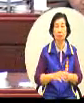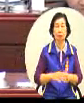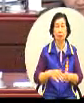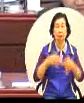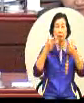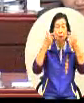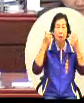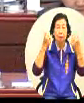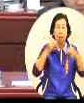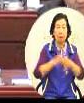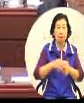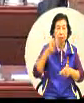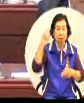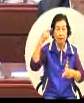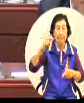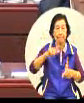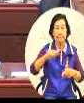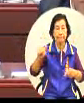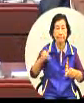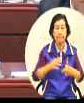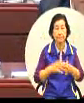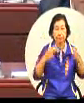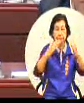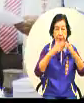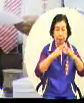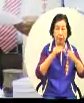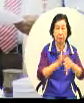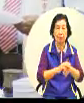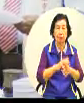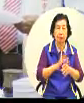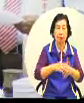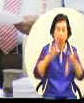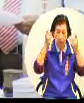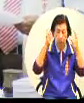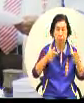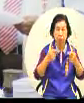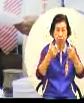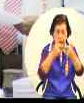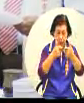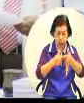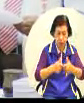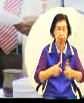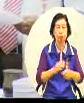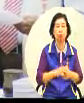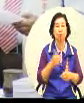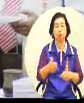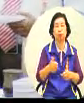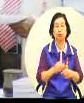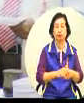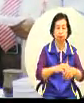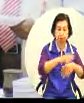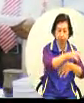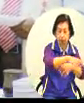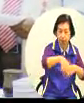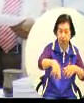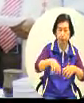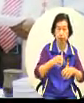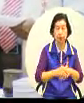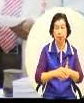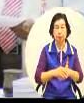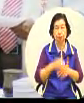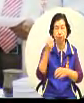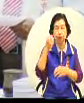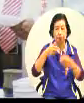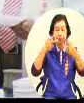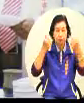我认为没有什么地方比高雄市更适合，因为其他的地区只有少数几个